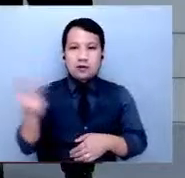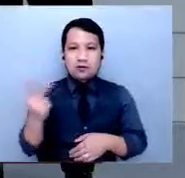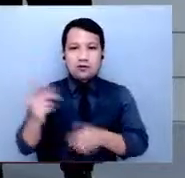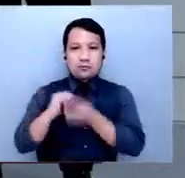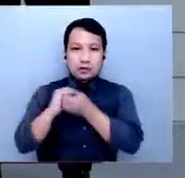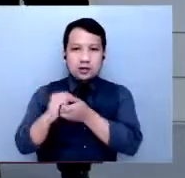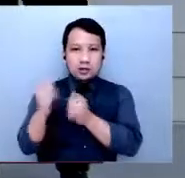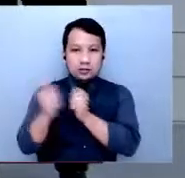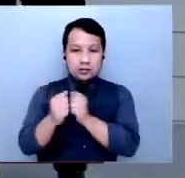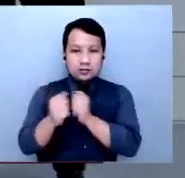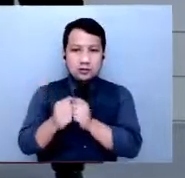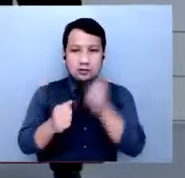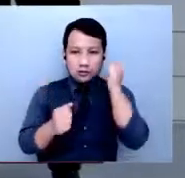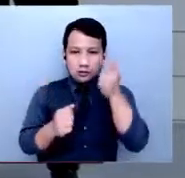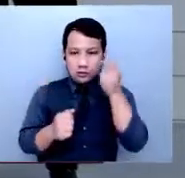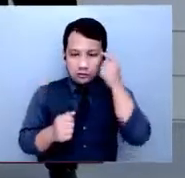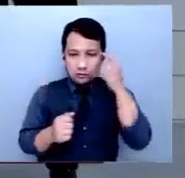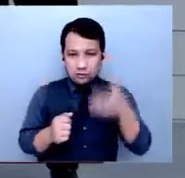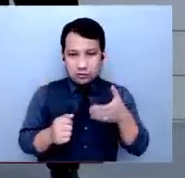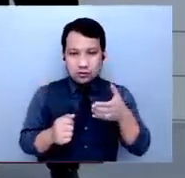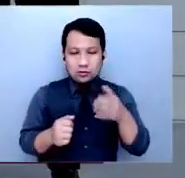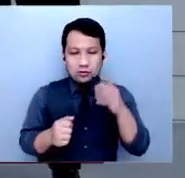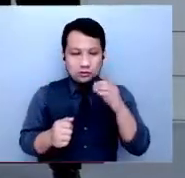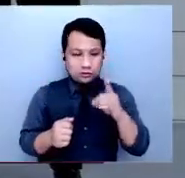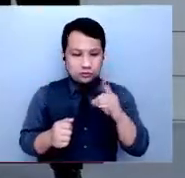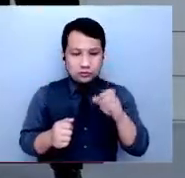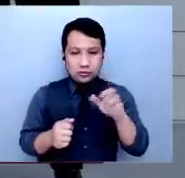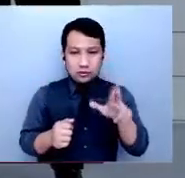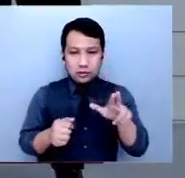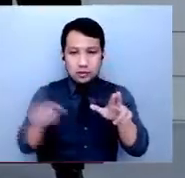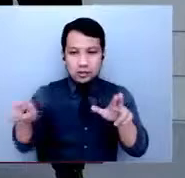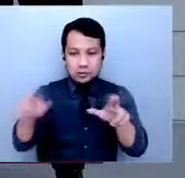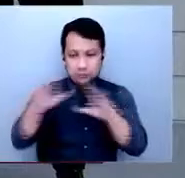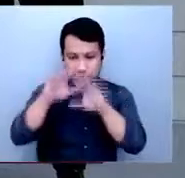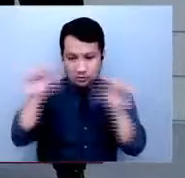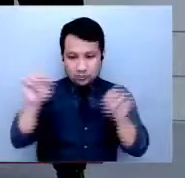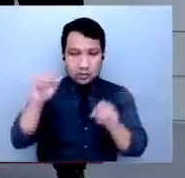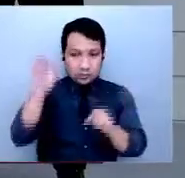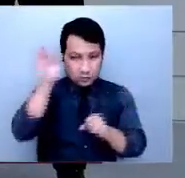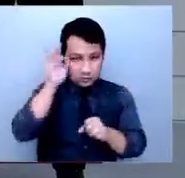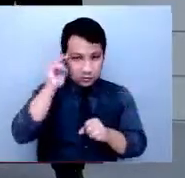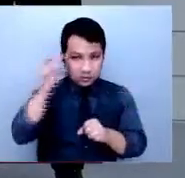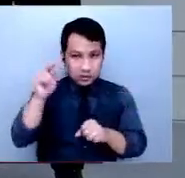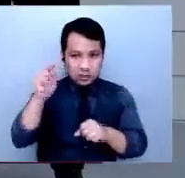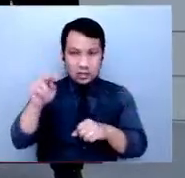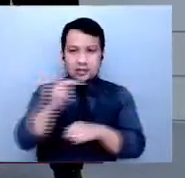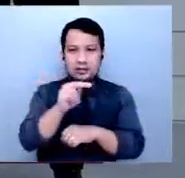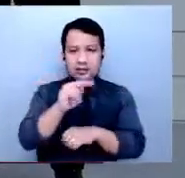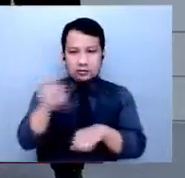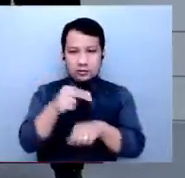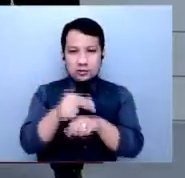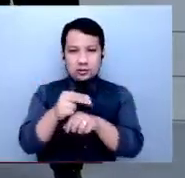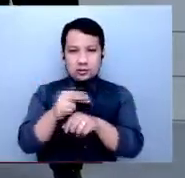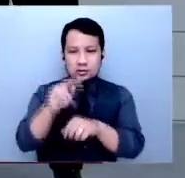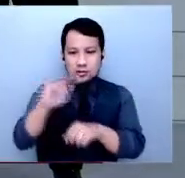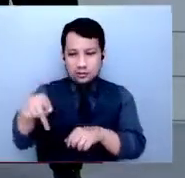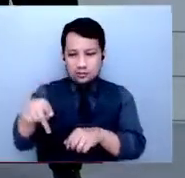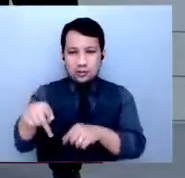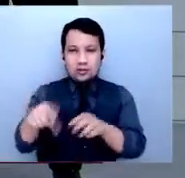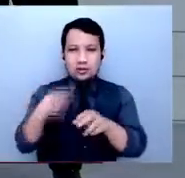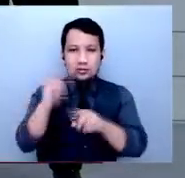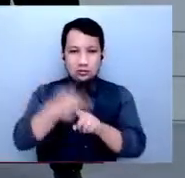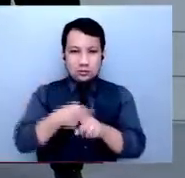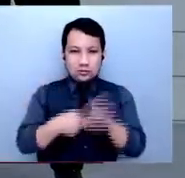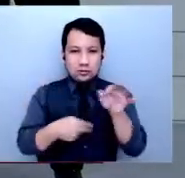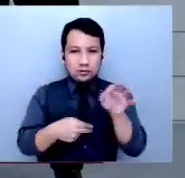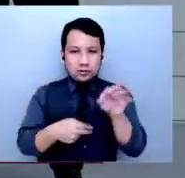si Governor Duterte at si Pangulong Marcos sa Nationalista Party. Pero po, noong November 1967